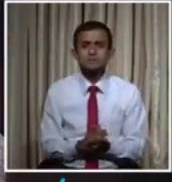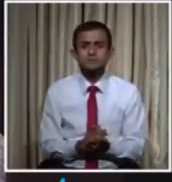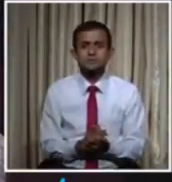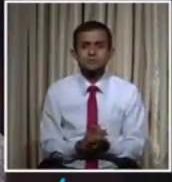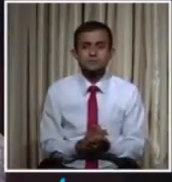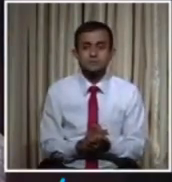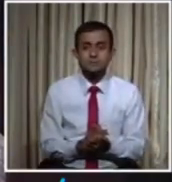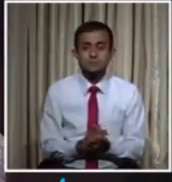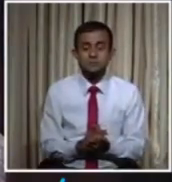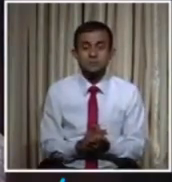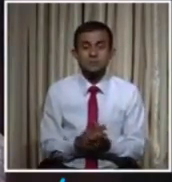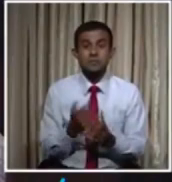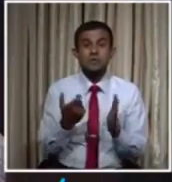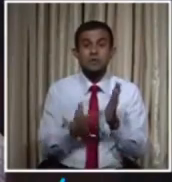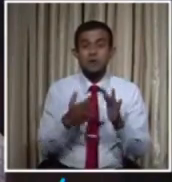රෙමිටන්සස් හිටන් අඩු වෙලා